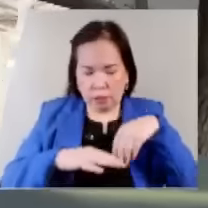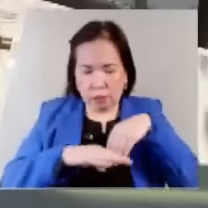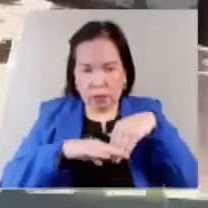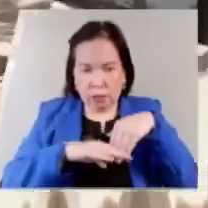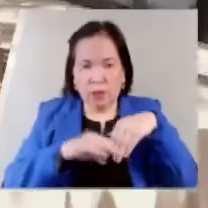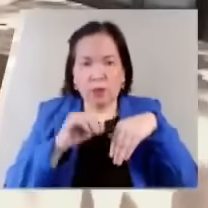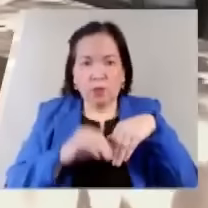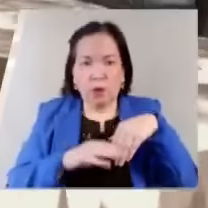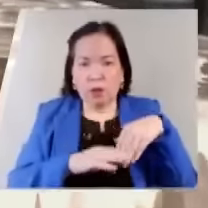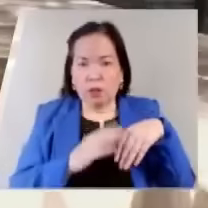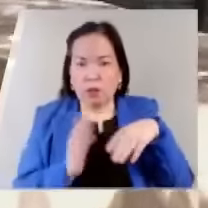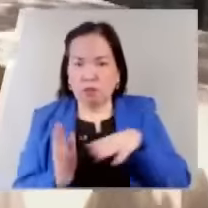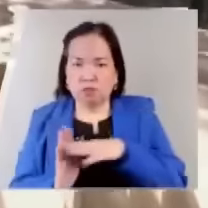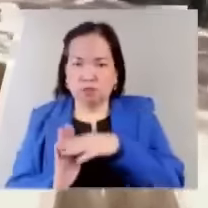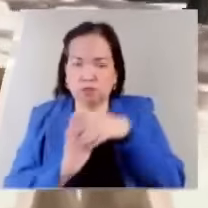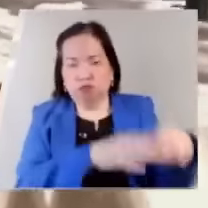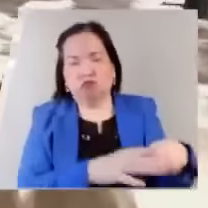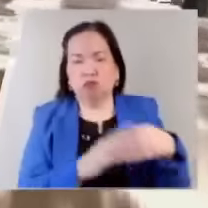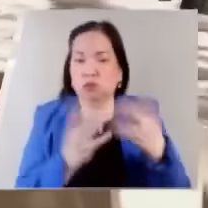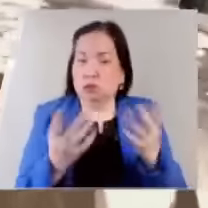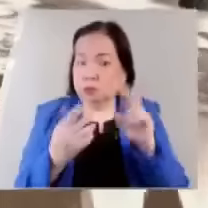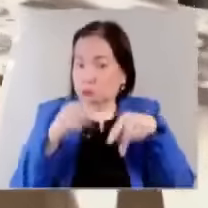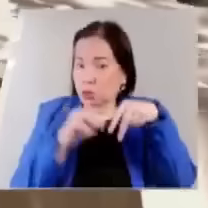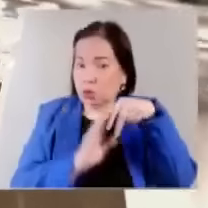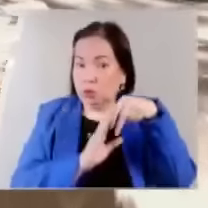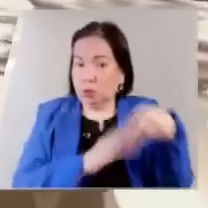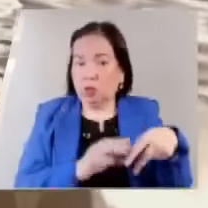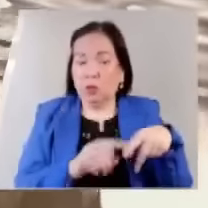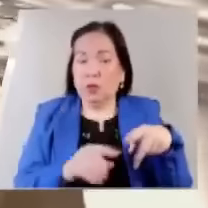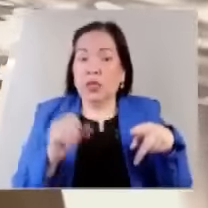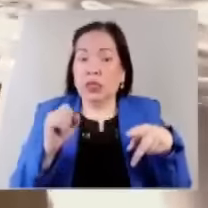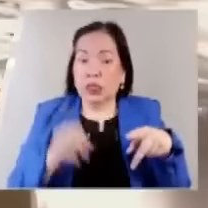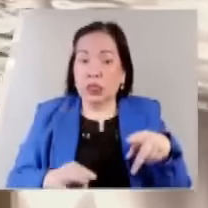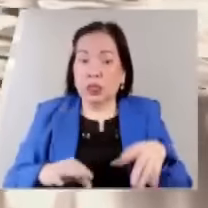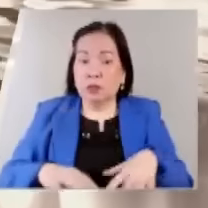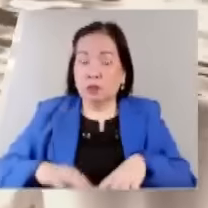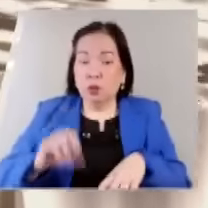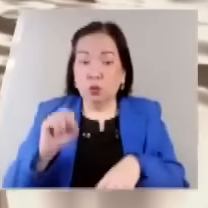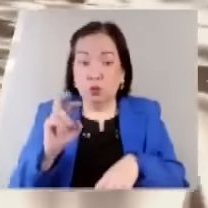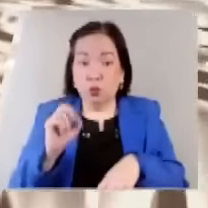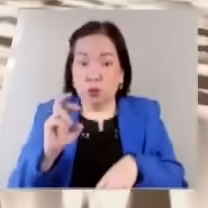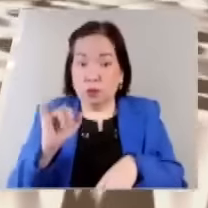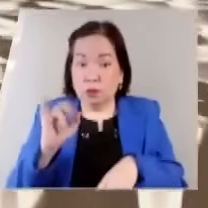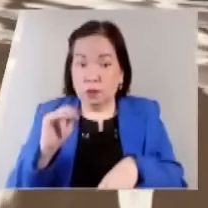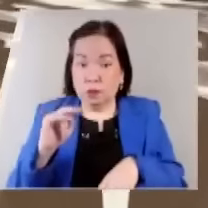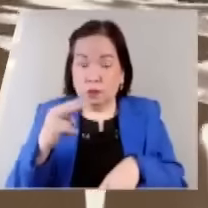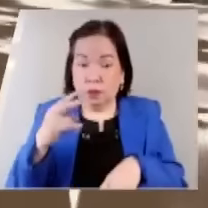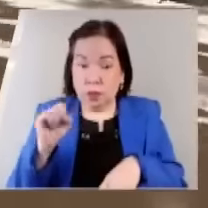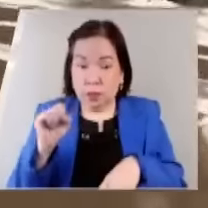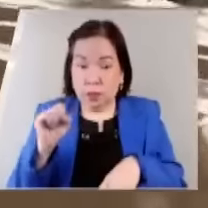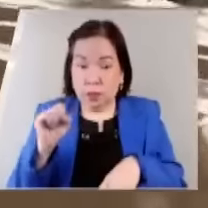isang nakatayong tao habang ang baha namang may taas na 12 in kaya ng anurin ang isang maliit na sasakyan kaya Kung